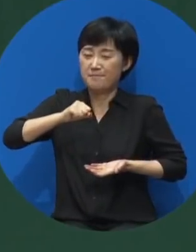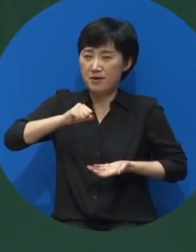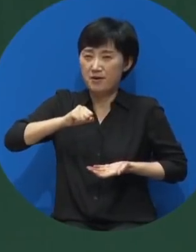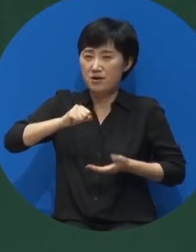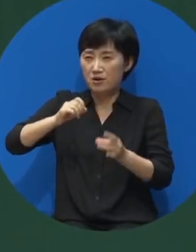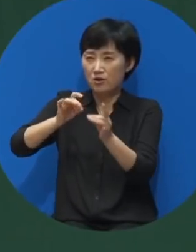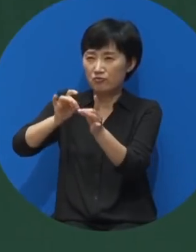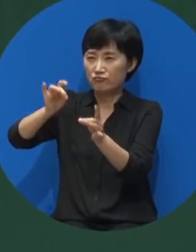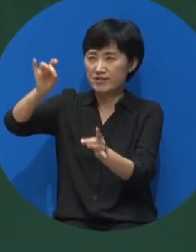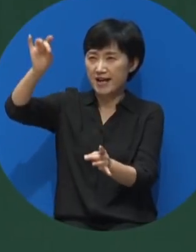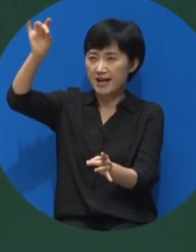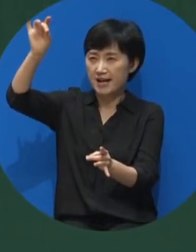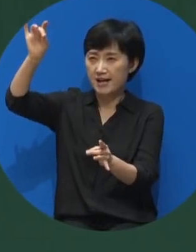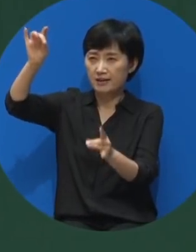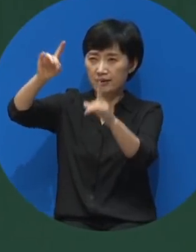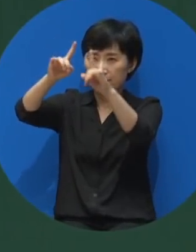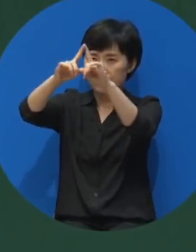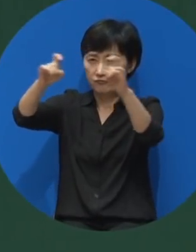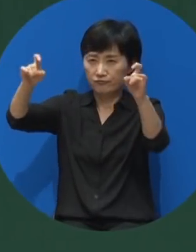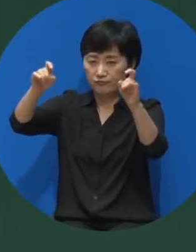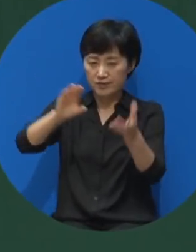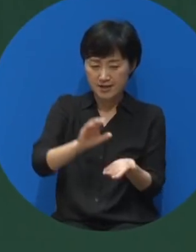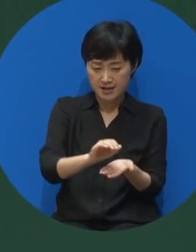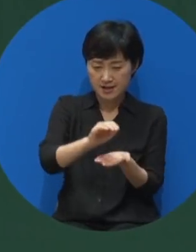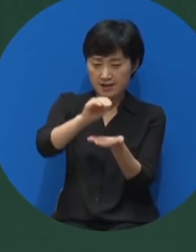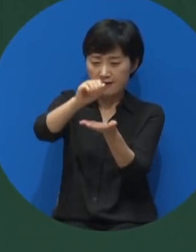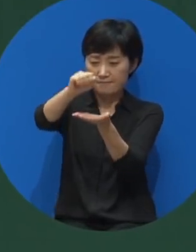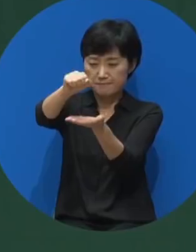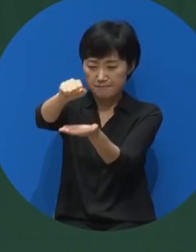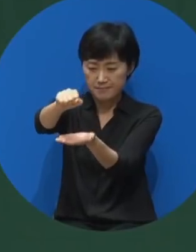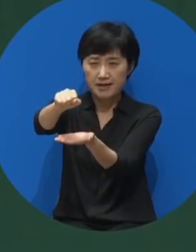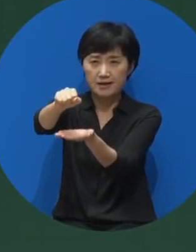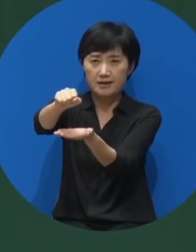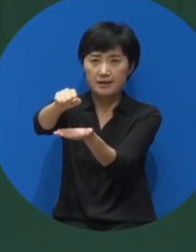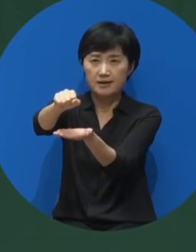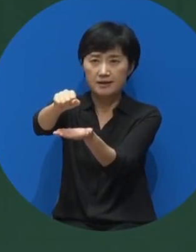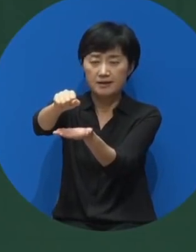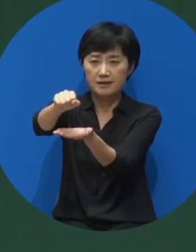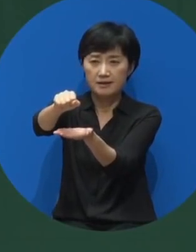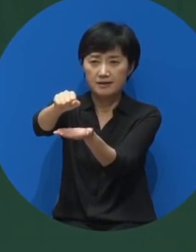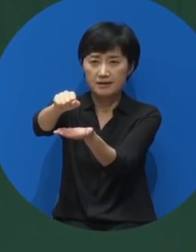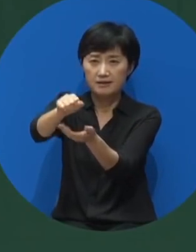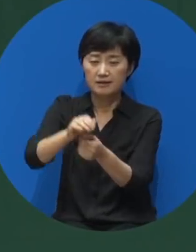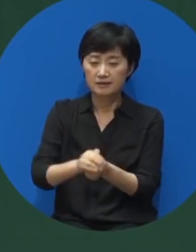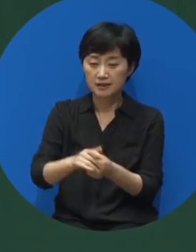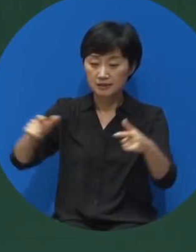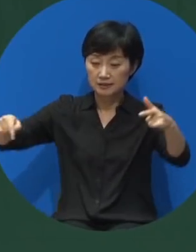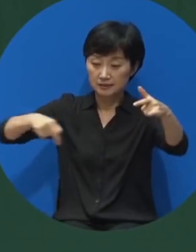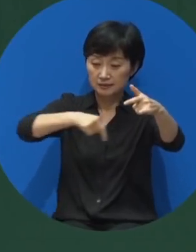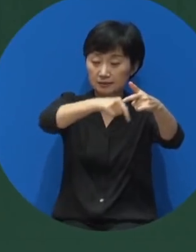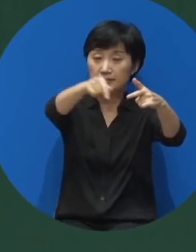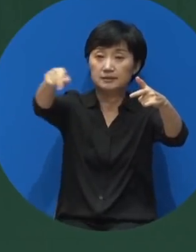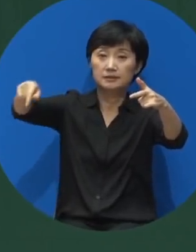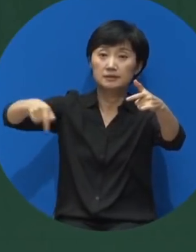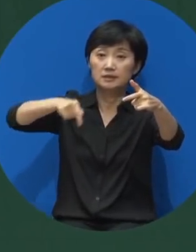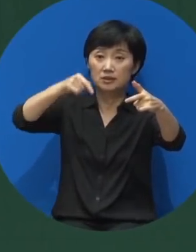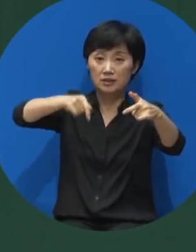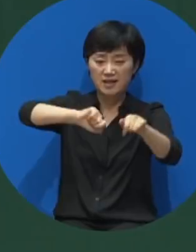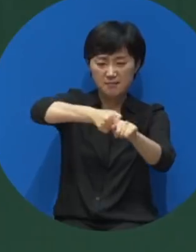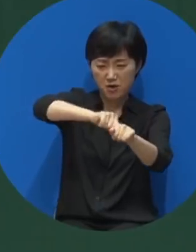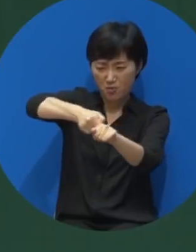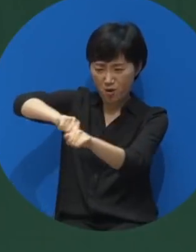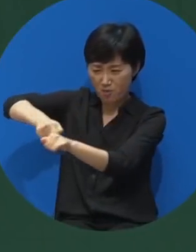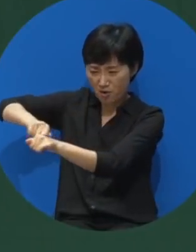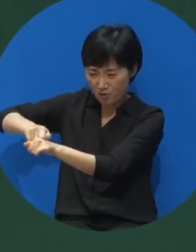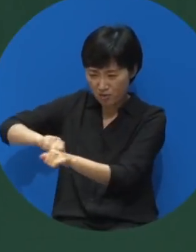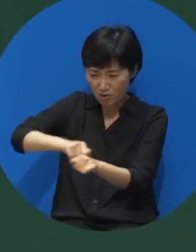他们夺走约柜之后放在了大滚神庙。 이 블레셋 사람들이요. 是非利士人。 그러니까 그 아스돗 지역에 막 재앙이